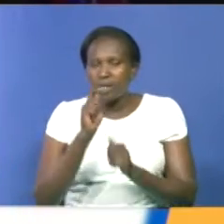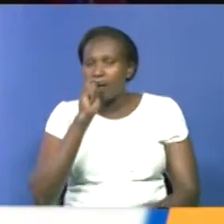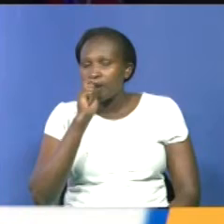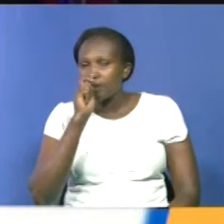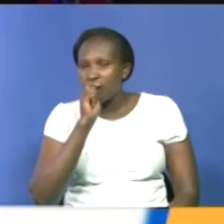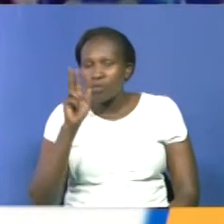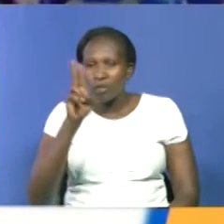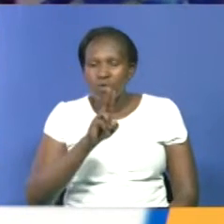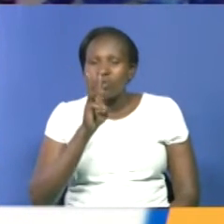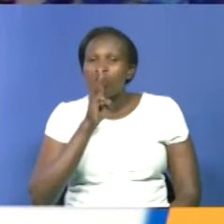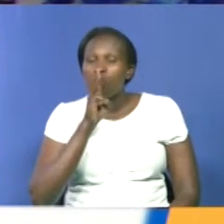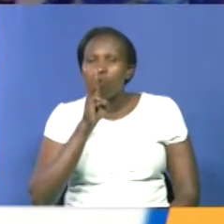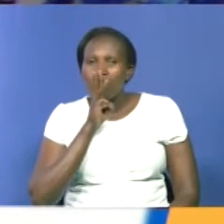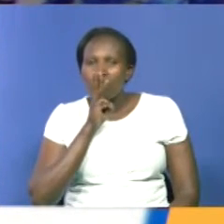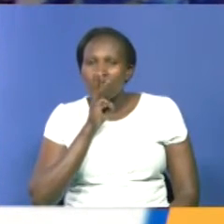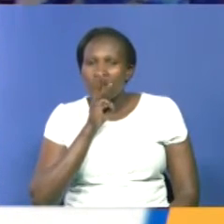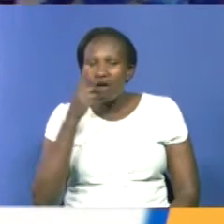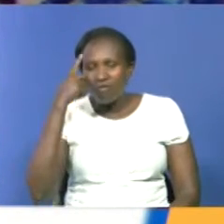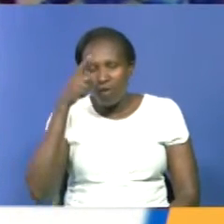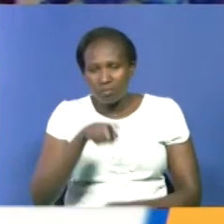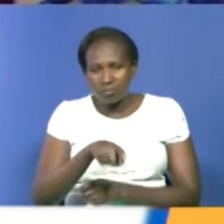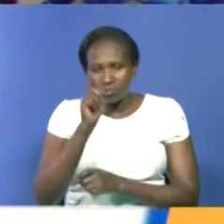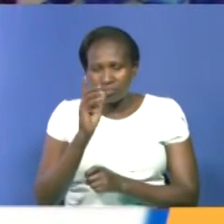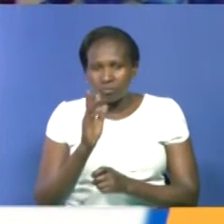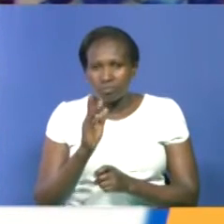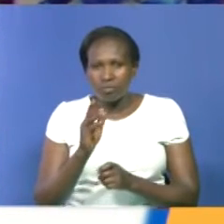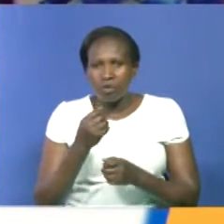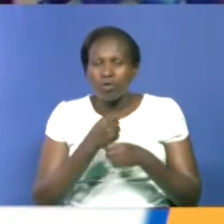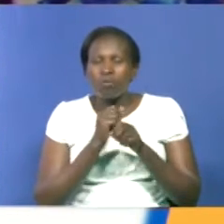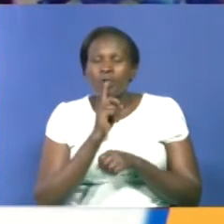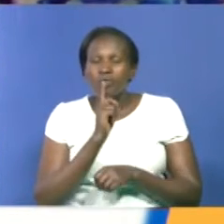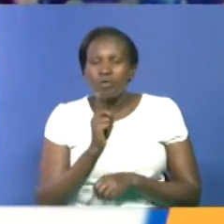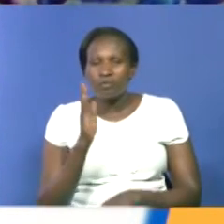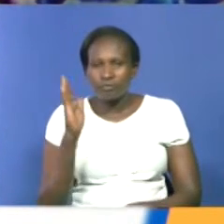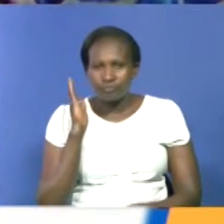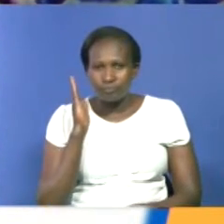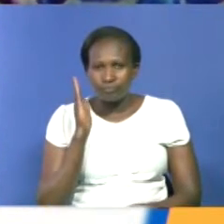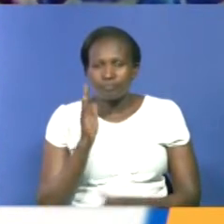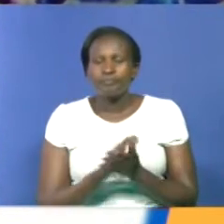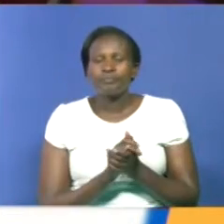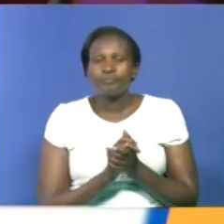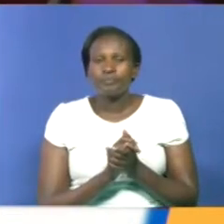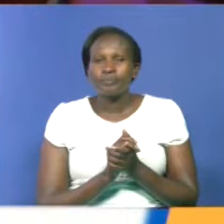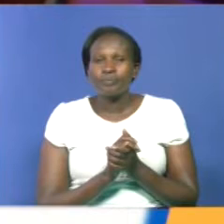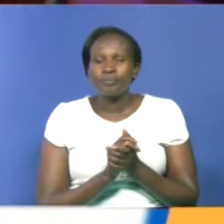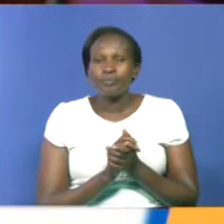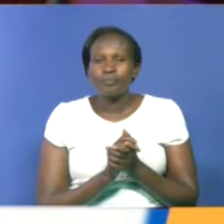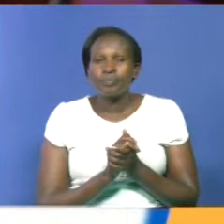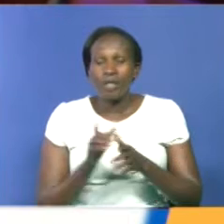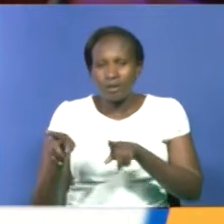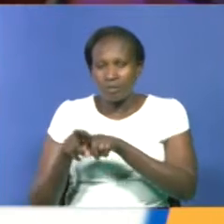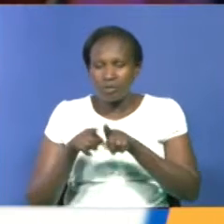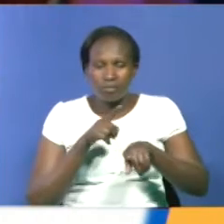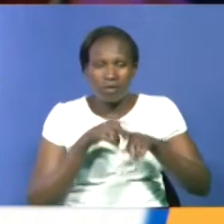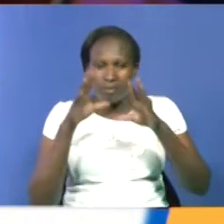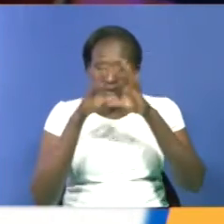maji yao kukuza hasa utalii na uvuvi. Hakikisho la usalama nalo limetolewa na Rais wa Somalia Mohamed Abdullahi Mohamed. Wakati huo huo, Rais